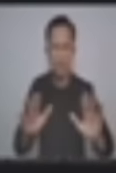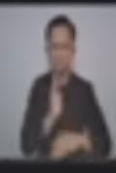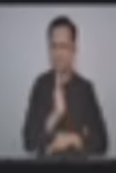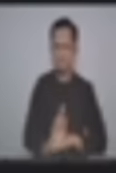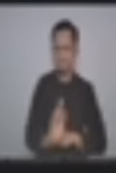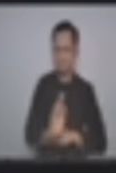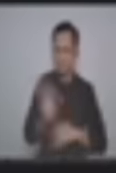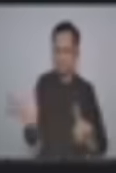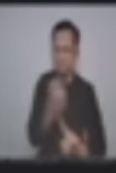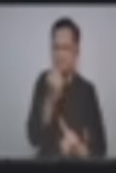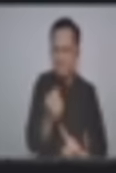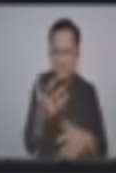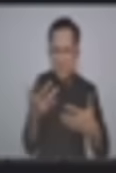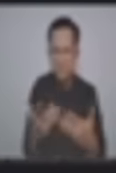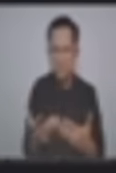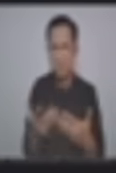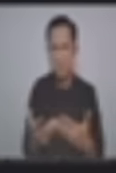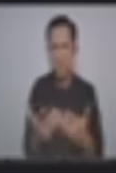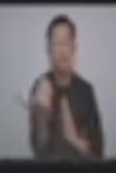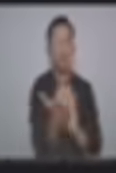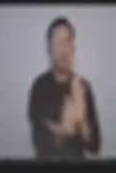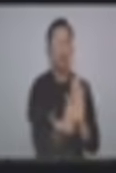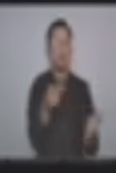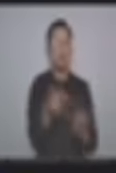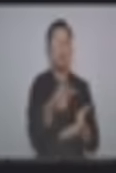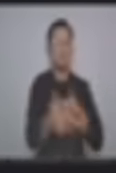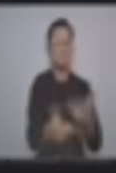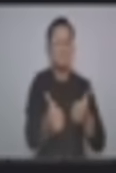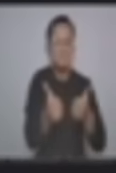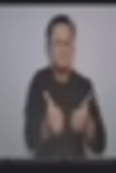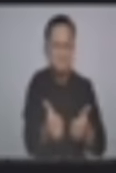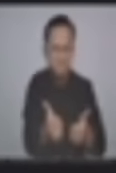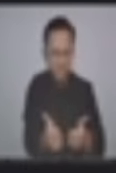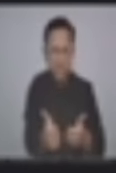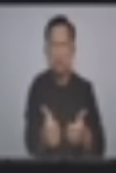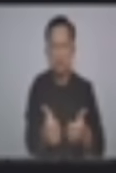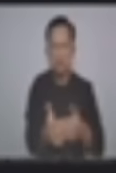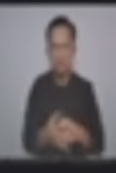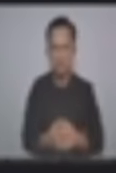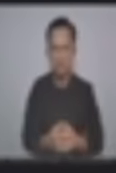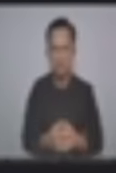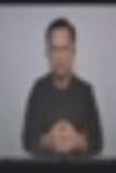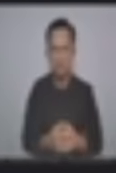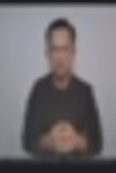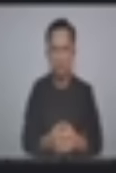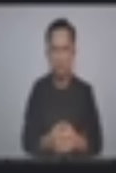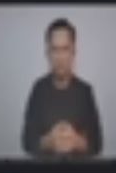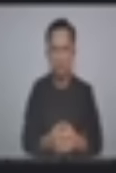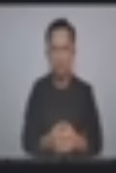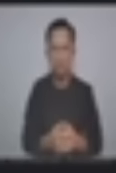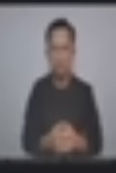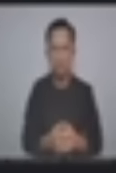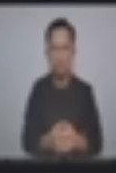penegakan hukum pemilu dalam rangka mengukuhkan legitimasi hasil pemilu untuk itu apabila diletakkan dalam